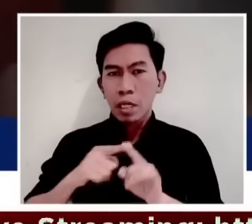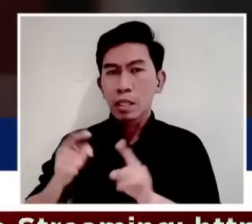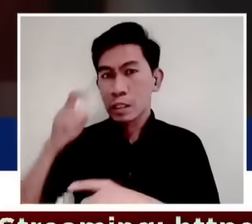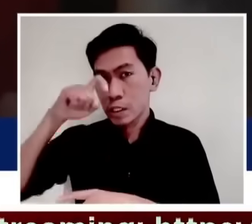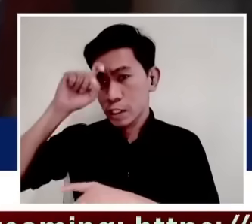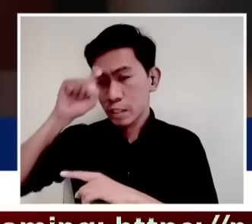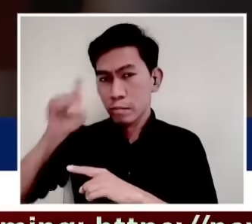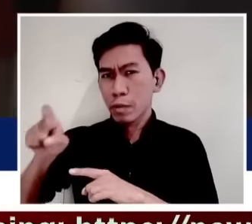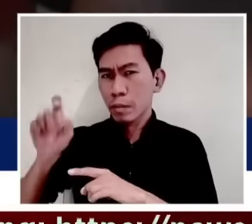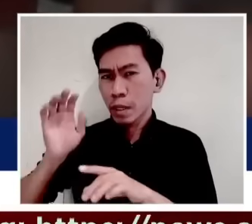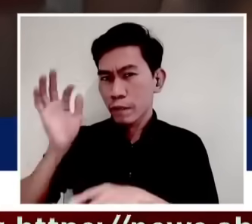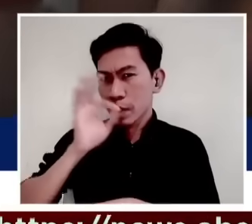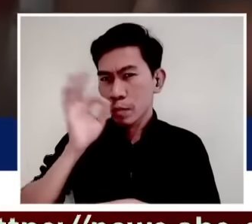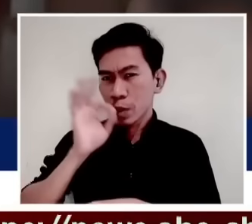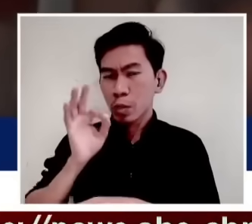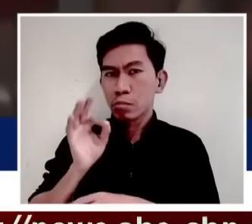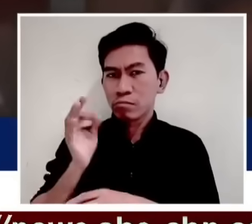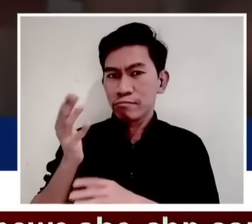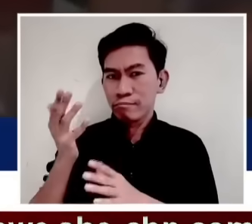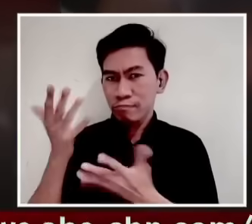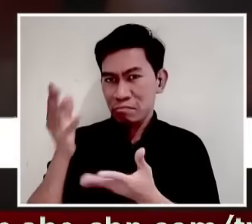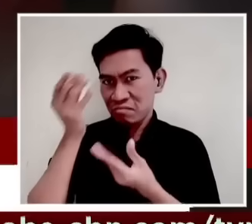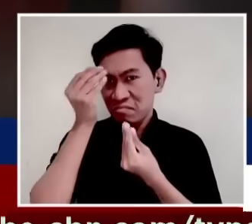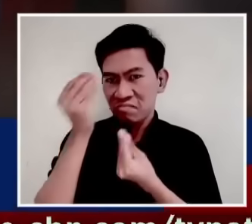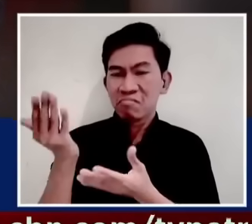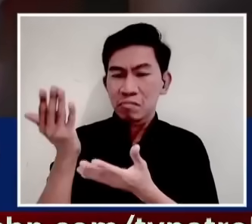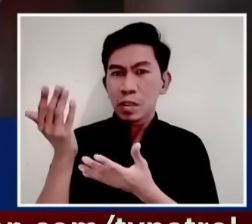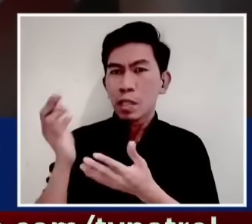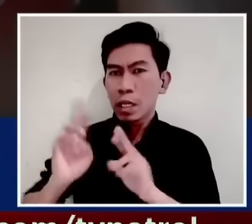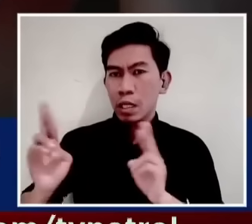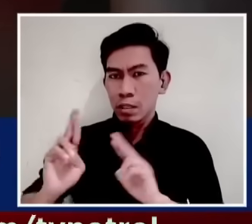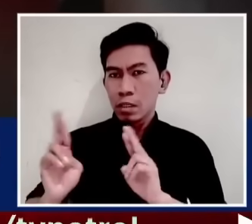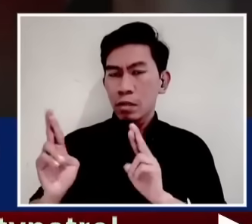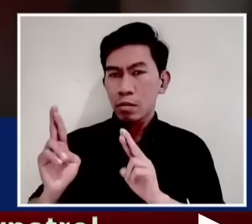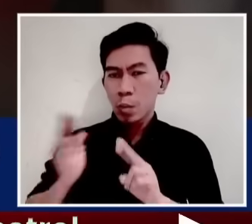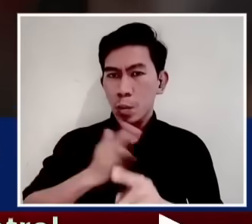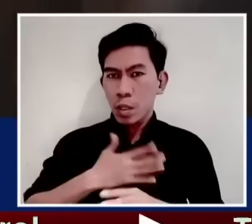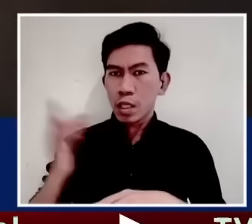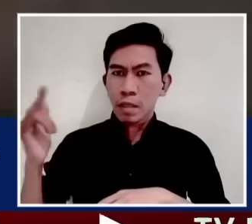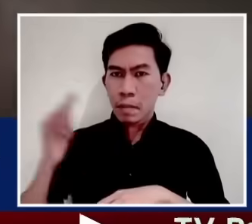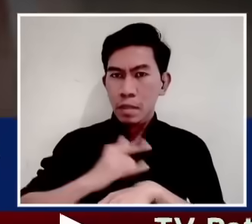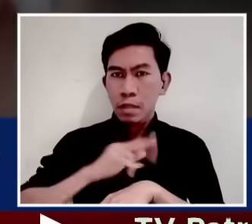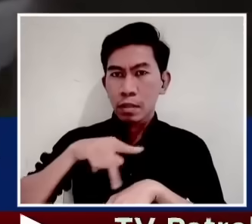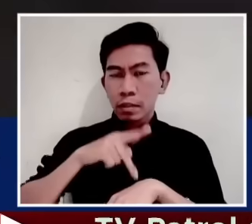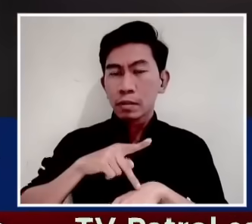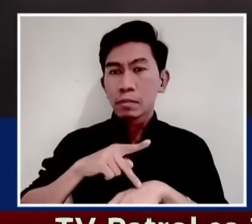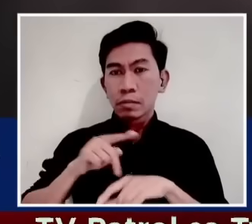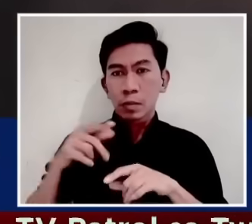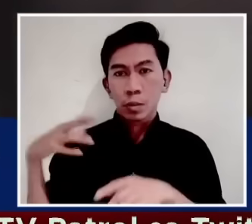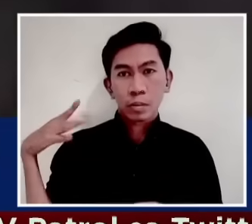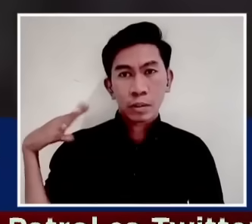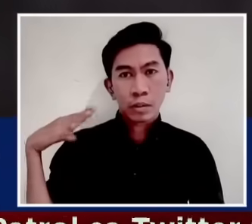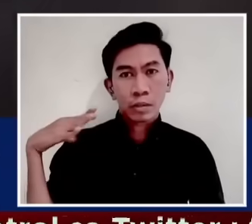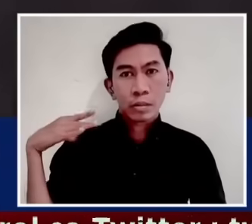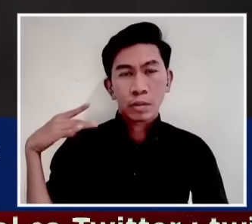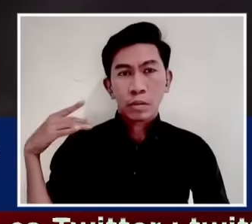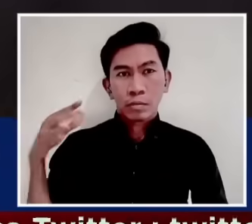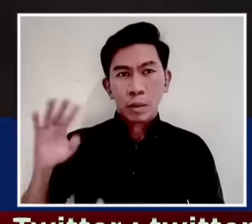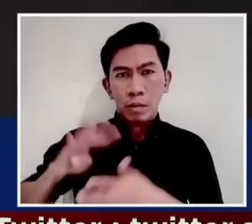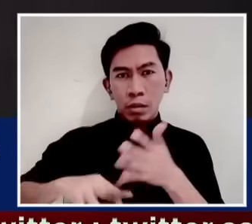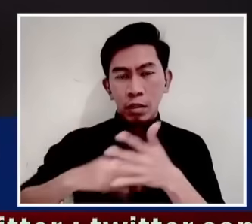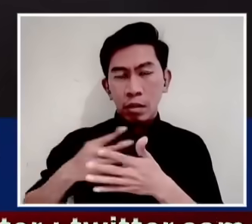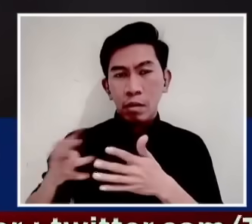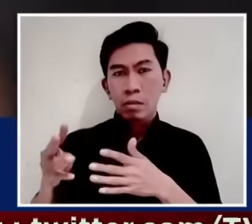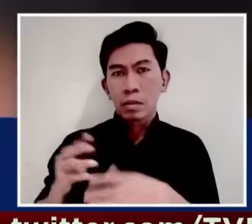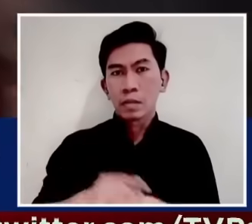na gusto nilang, well, they're ready at any time, no? So, iniintay lang natin na mangyari ito. Ang sabi ng Israeli